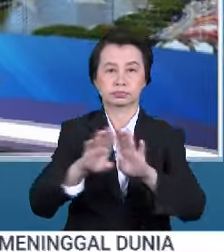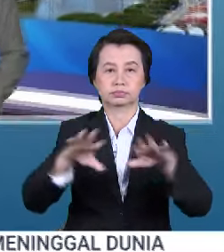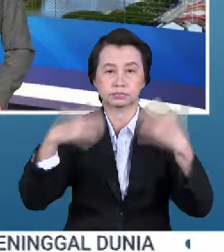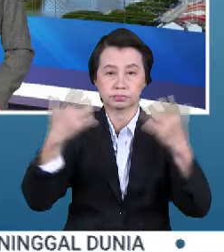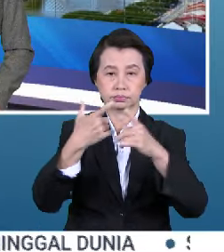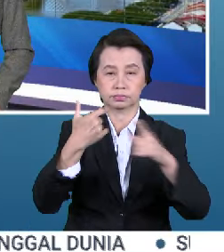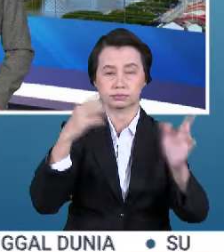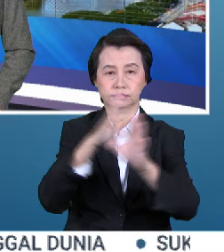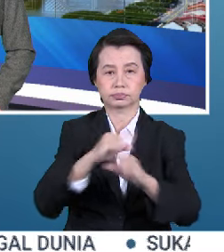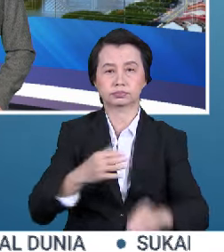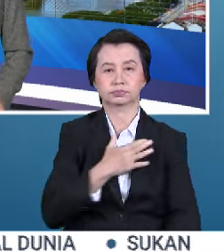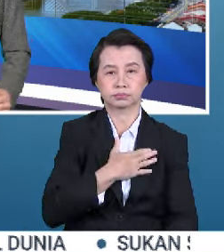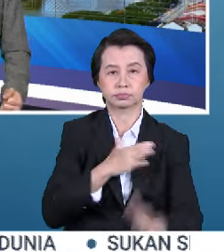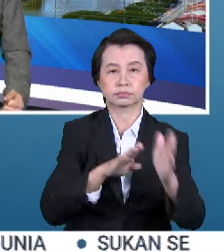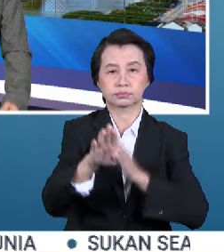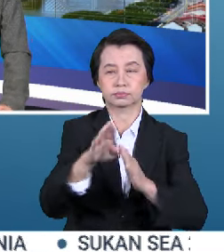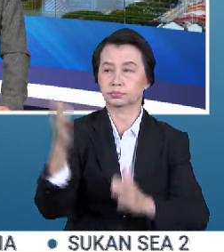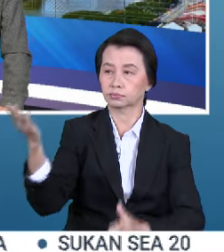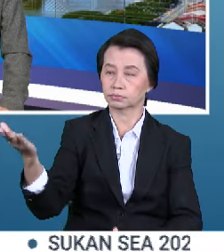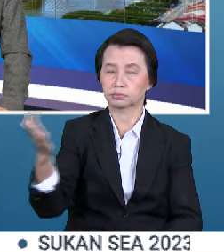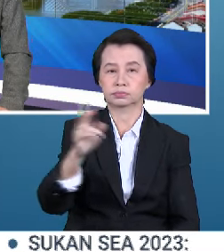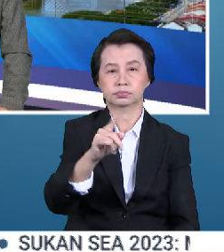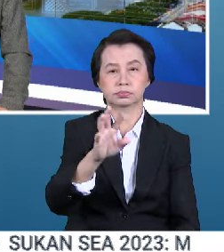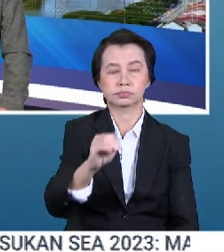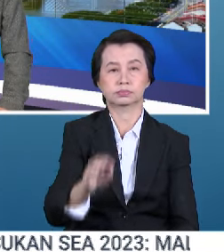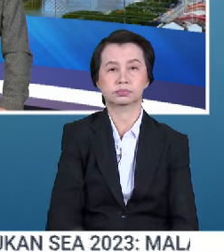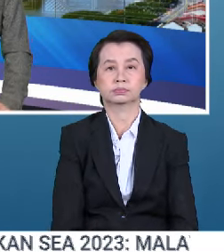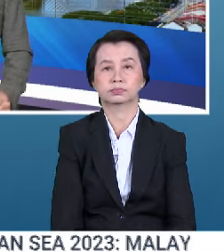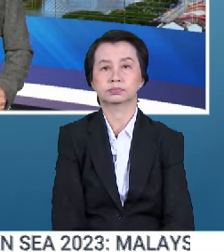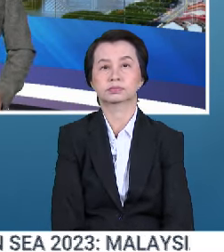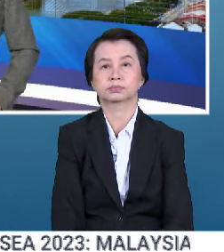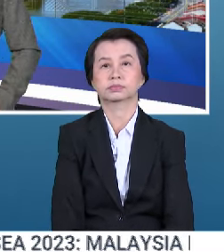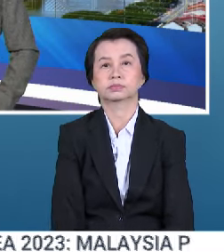Malaysia Madani kita kembali bersama mizza di angkasa Puri Mizan